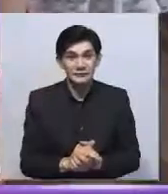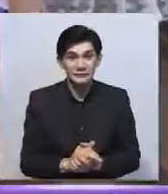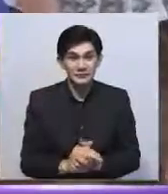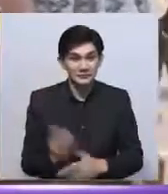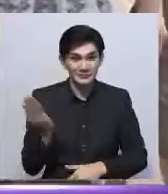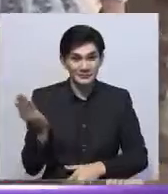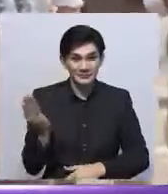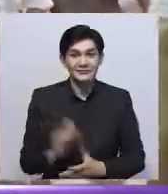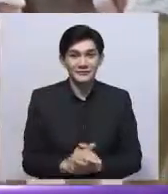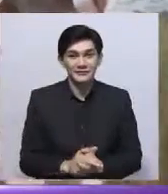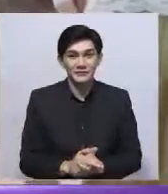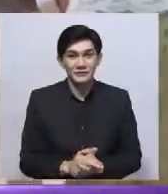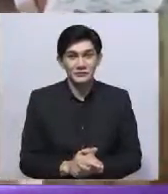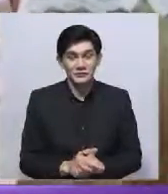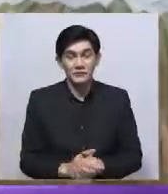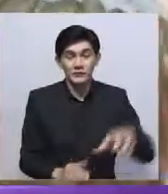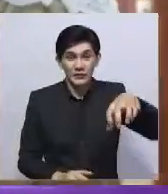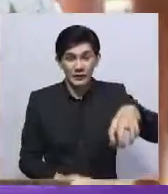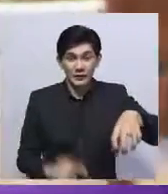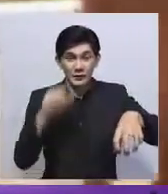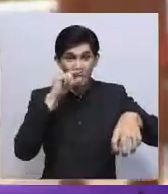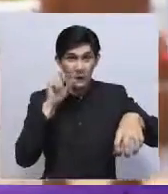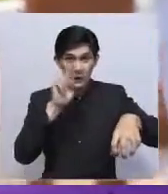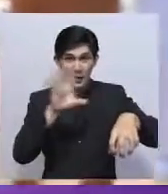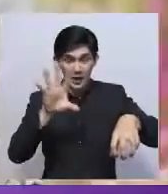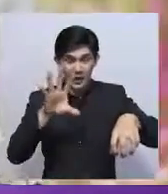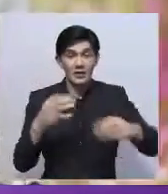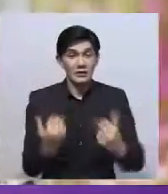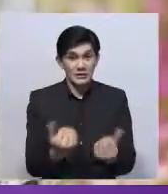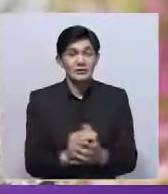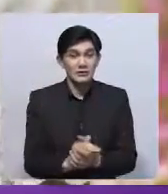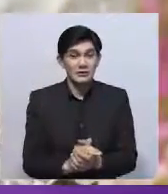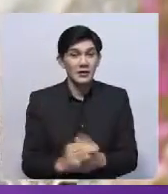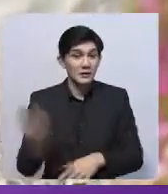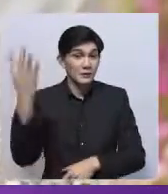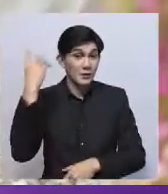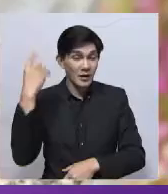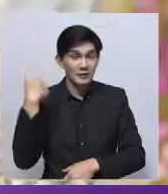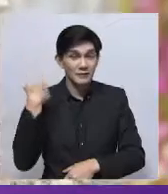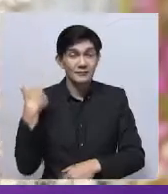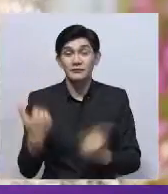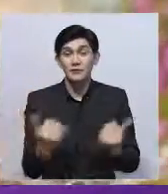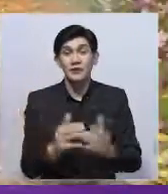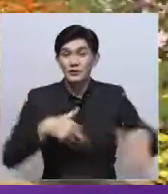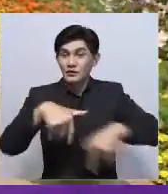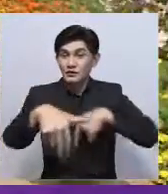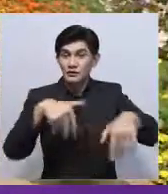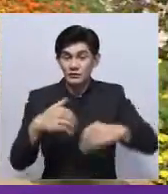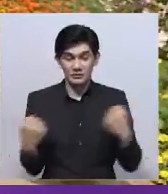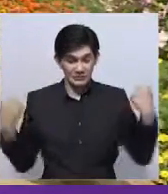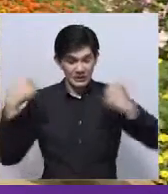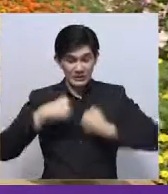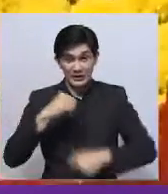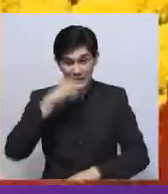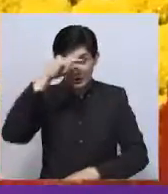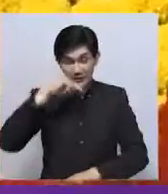เนี่ยแหละค่ะก็คือบรรยากาศที่พระลานพระราชวังดุสิตที่สนามเสือป่านะคะเมื่อวานนี้เนี่ยเต็มไปด้วยประชาชนที่เขาสวม